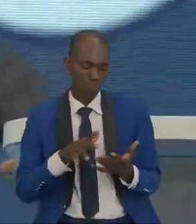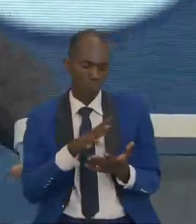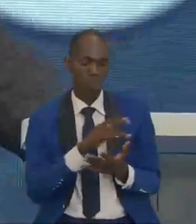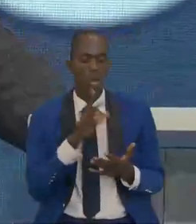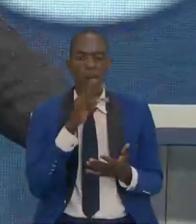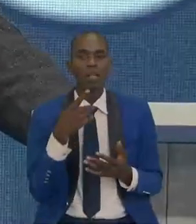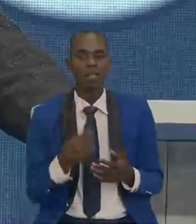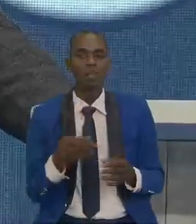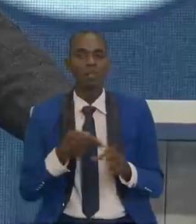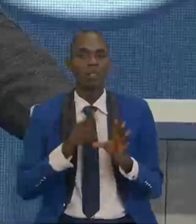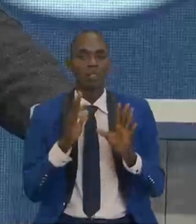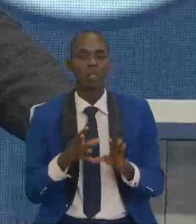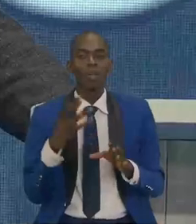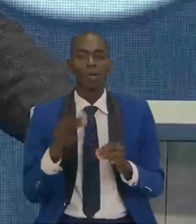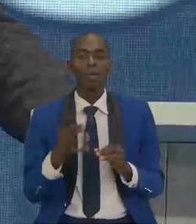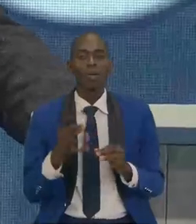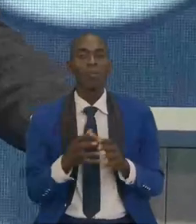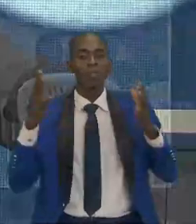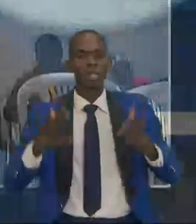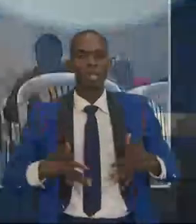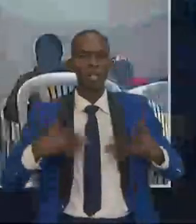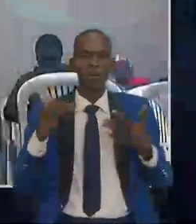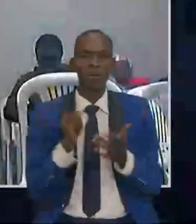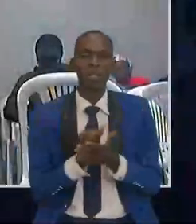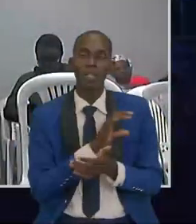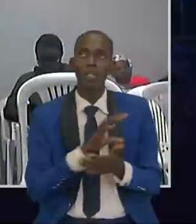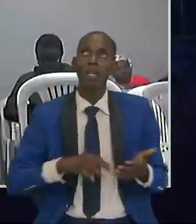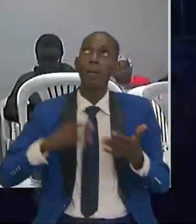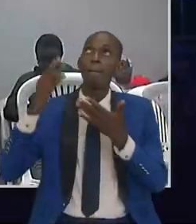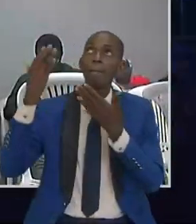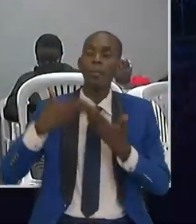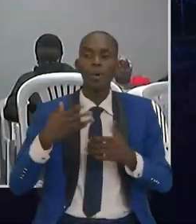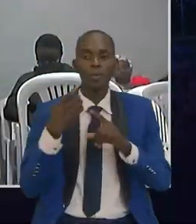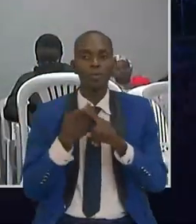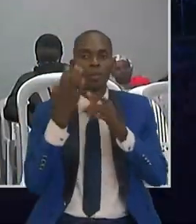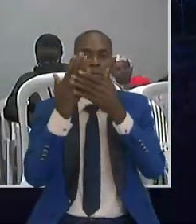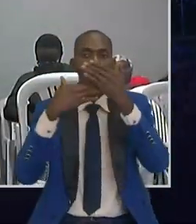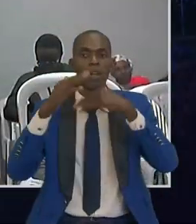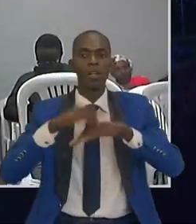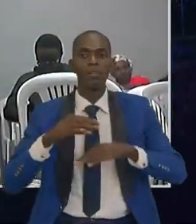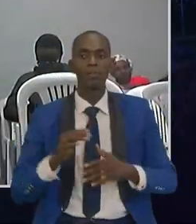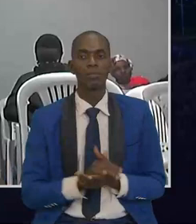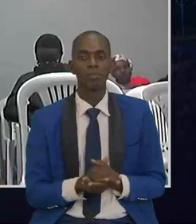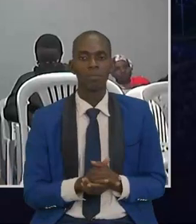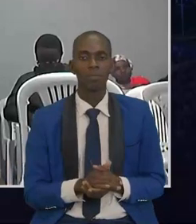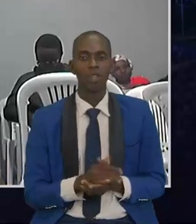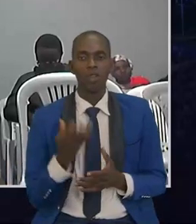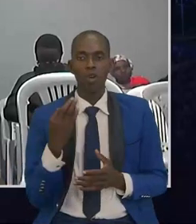Ce sont les participants à la vie abondante qu'il a amené du ciel.